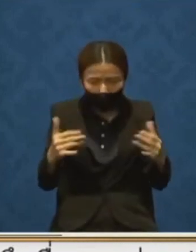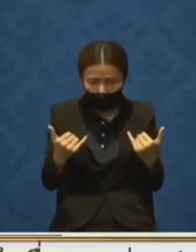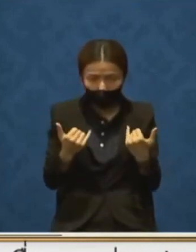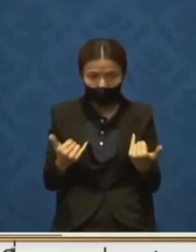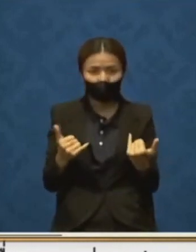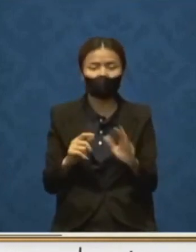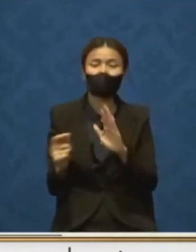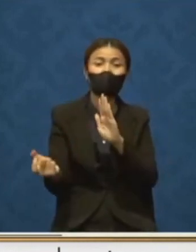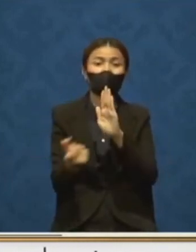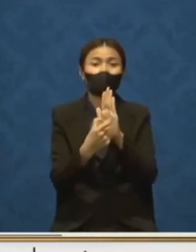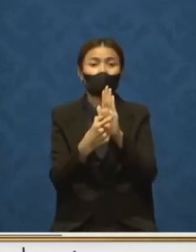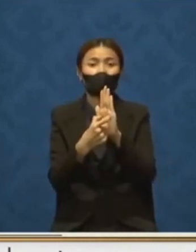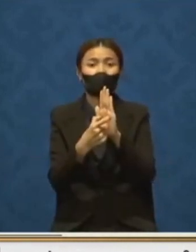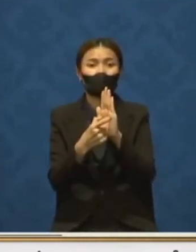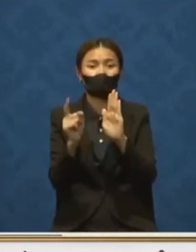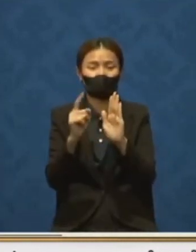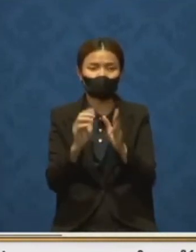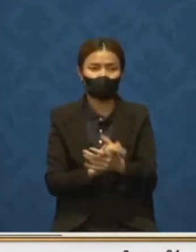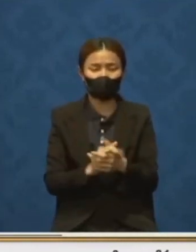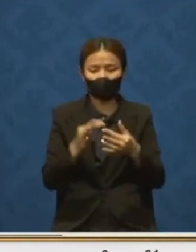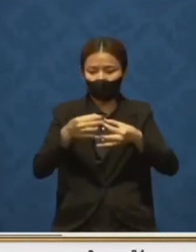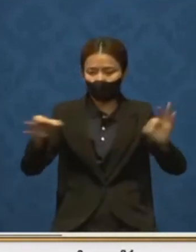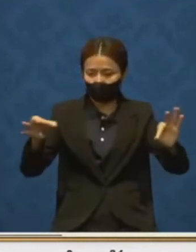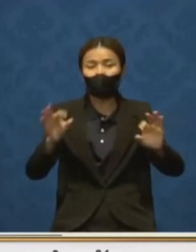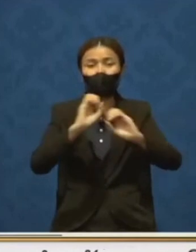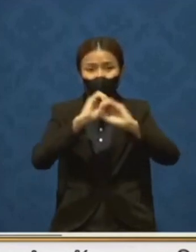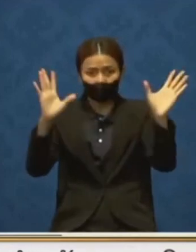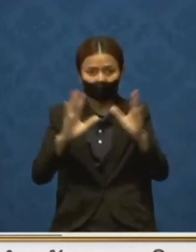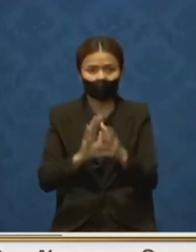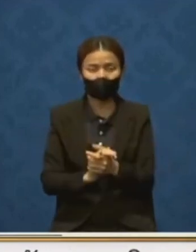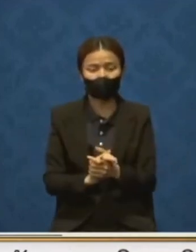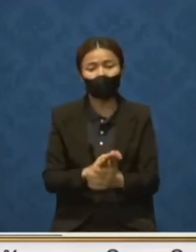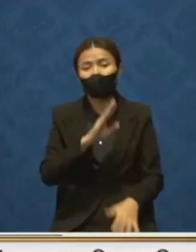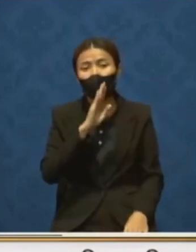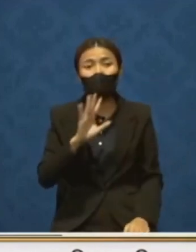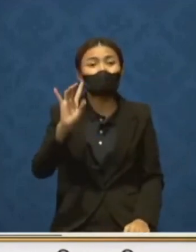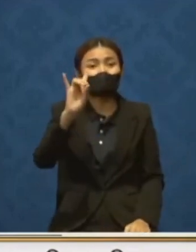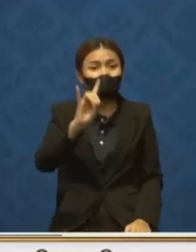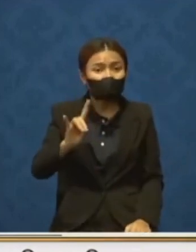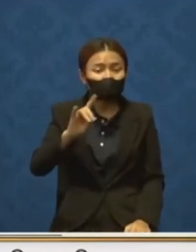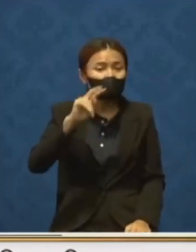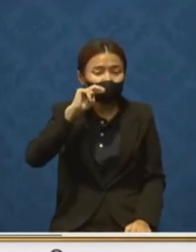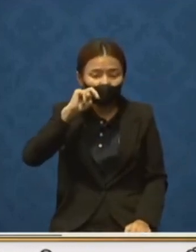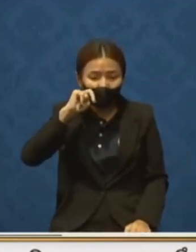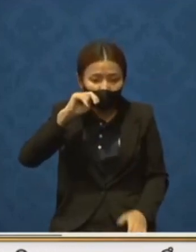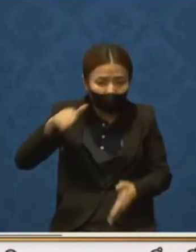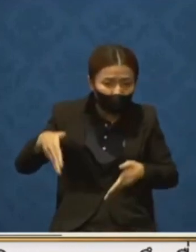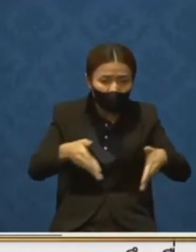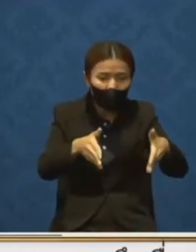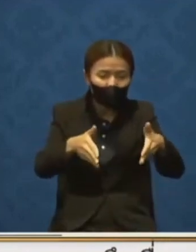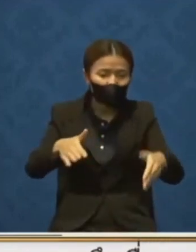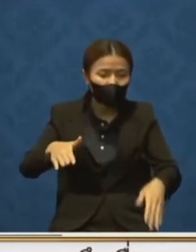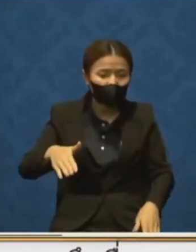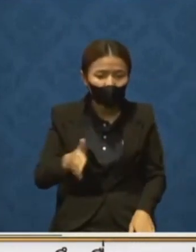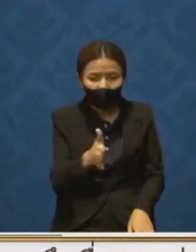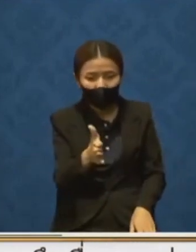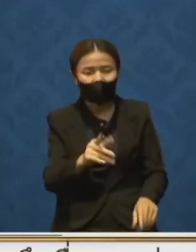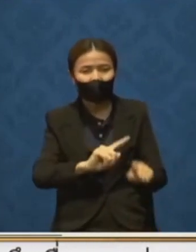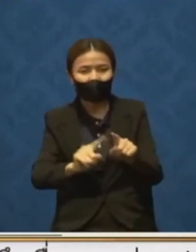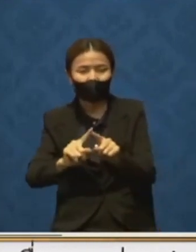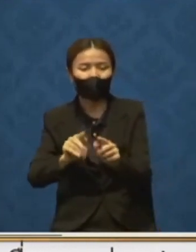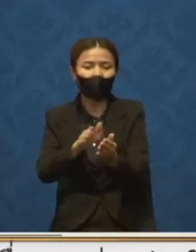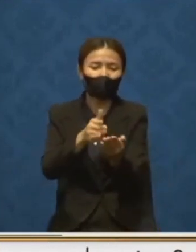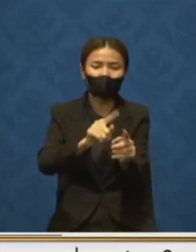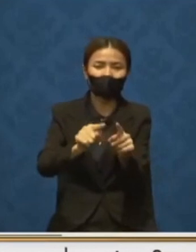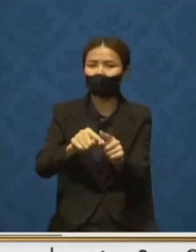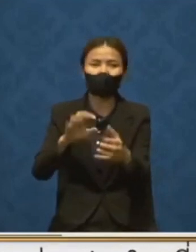วมความถึงสัตว์ที่เป็นสัตว์น้ำตามกฎหมายว่าโดยการประมงและสัตว์เลี้ยงของผู้เลี้ยงหรือ